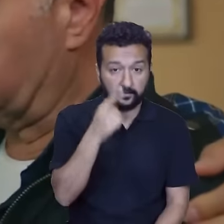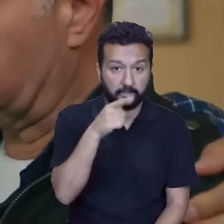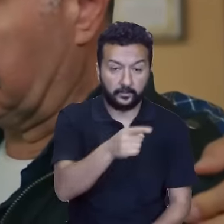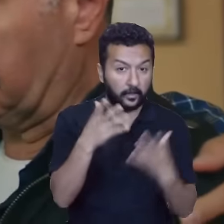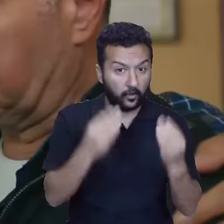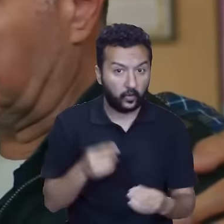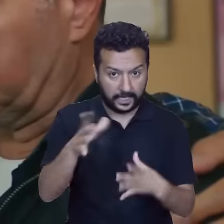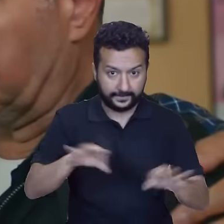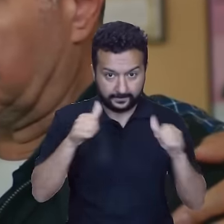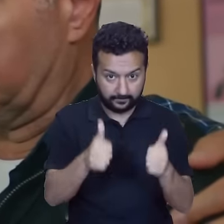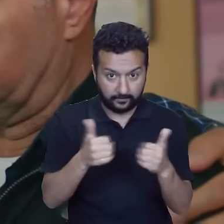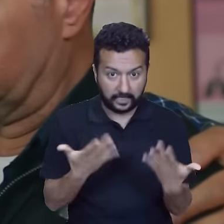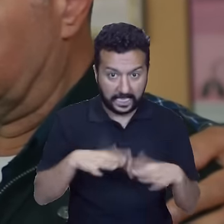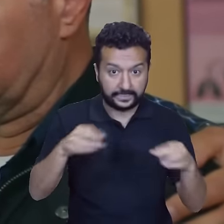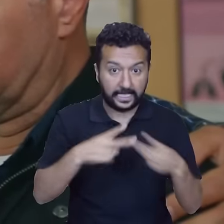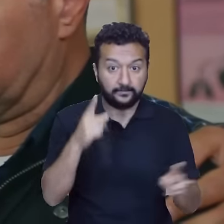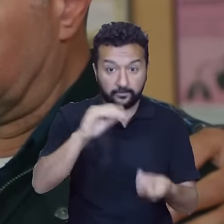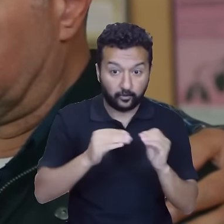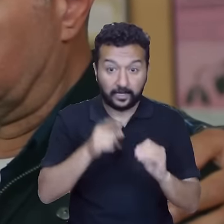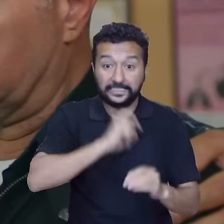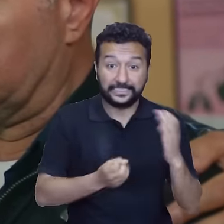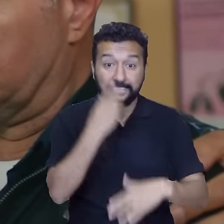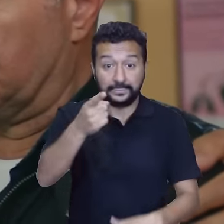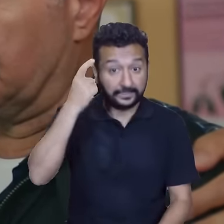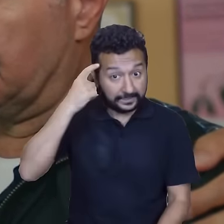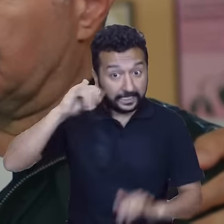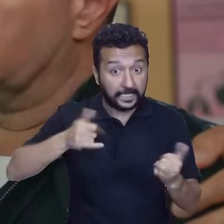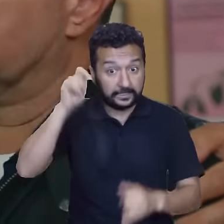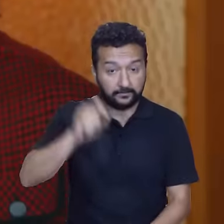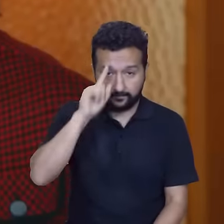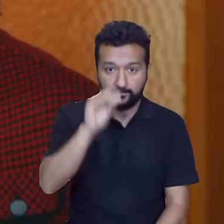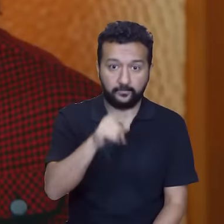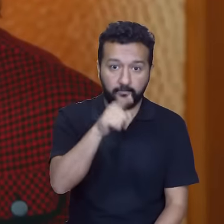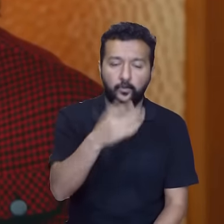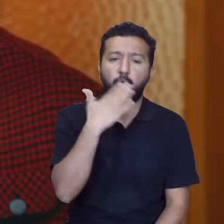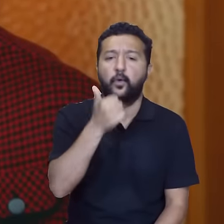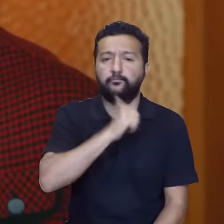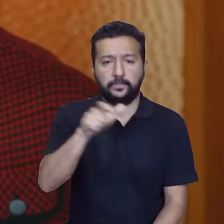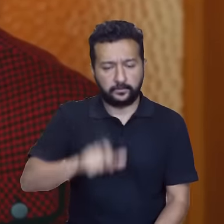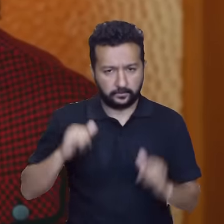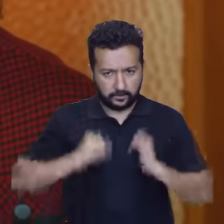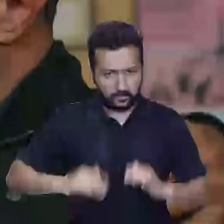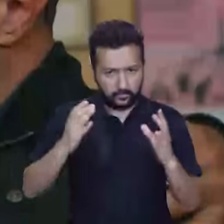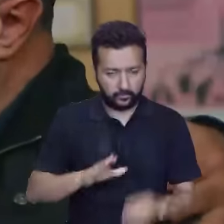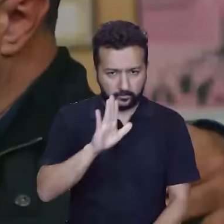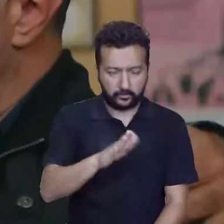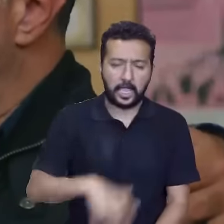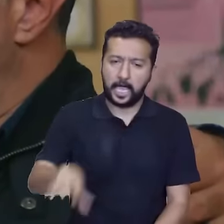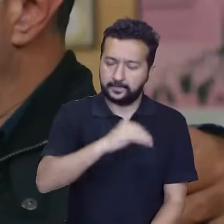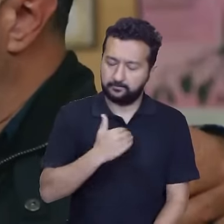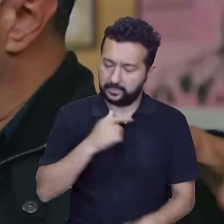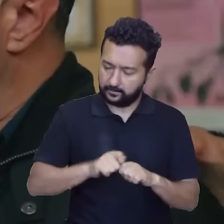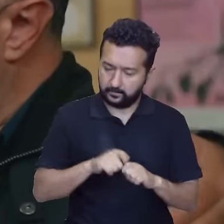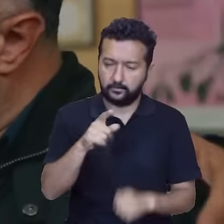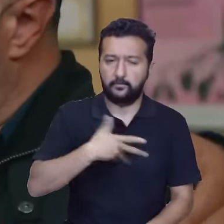bak. Ne oldu? Hazırlıklar tamam mı? Eğer açılışta bir aksilik çıkarsa beynini delerim ona göre. Dur abi, sakin ol ya. Her şey